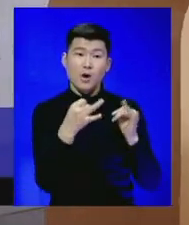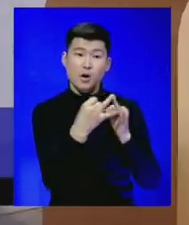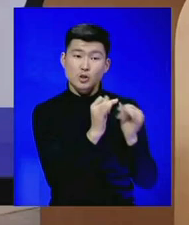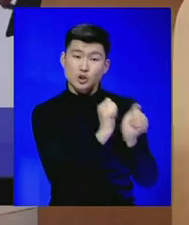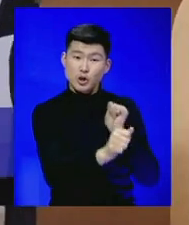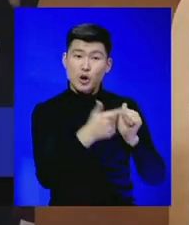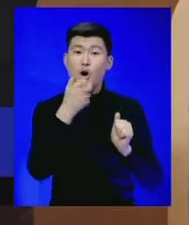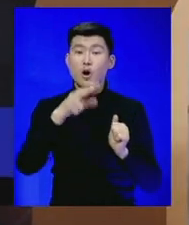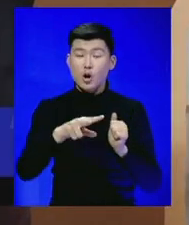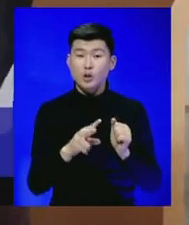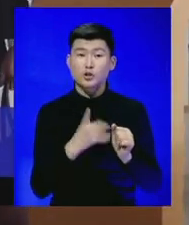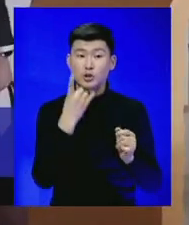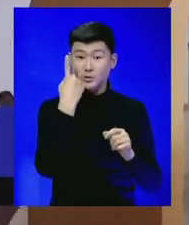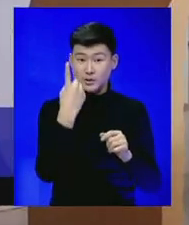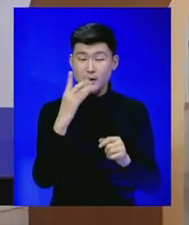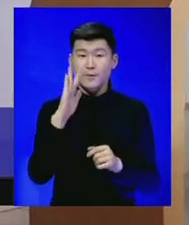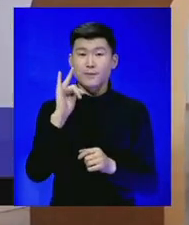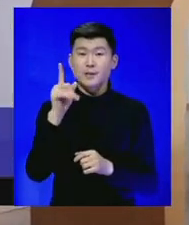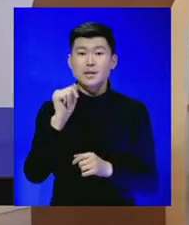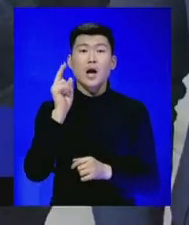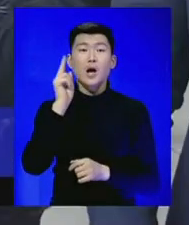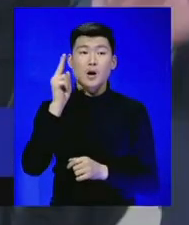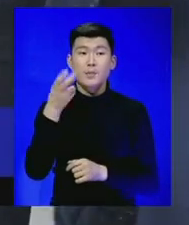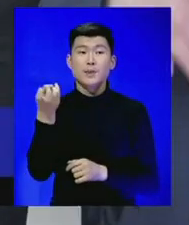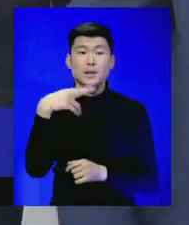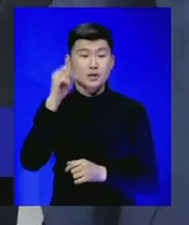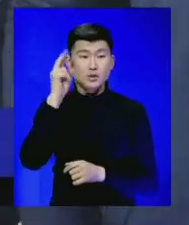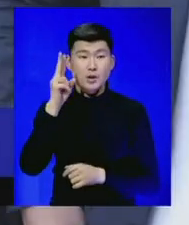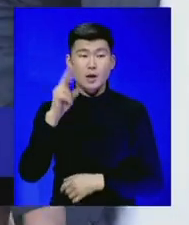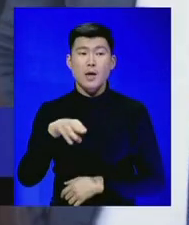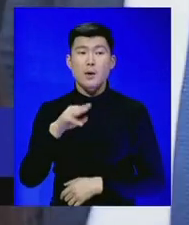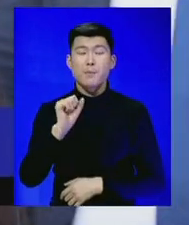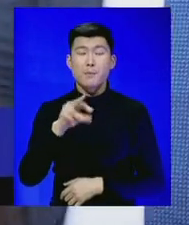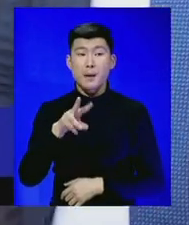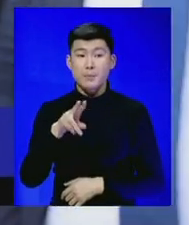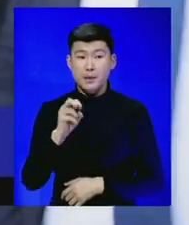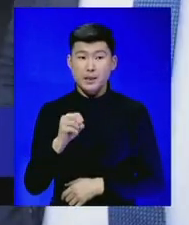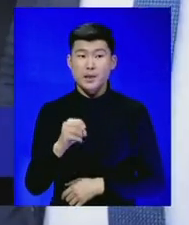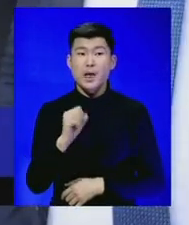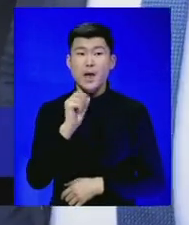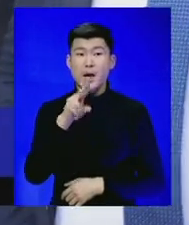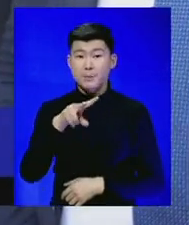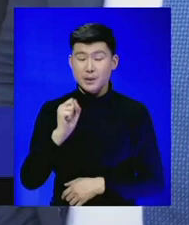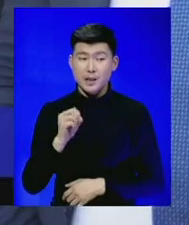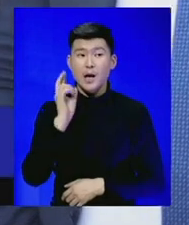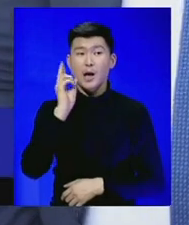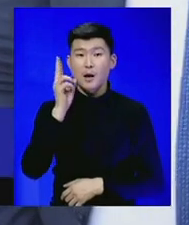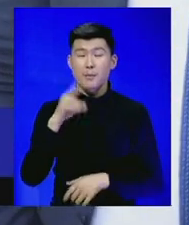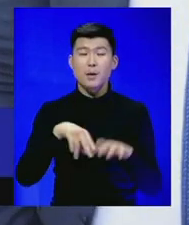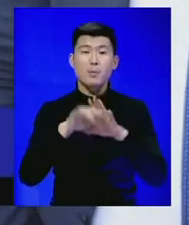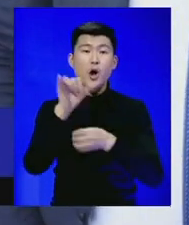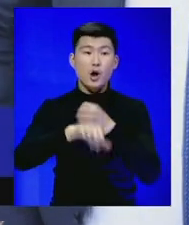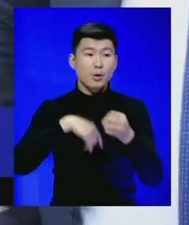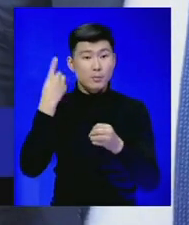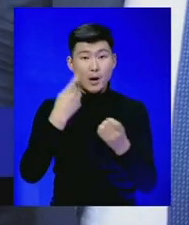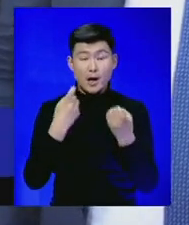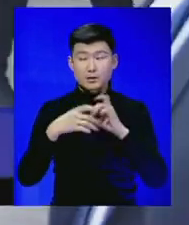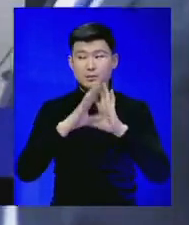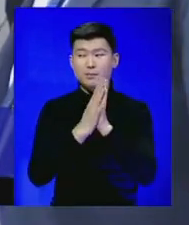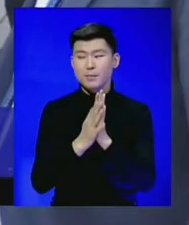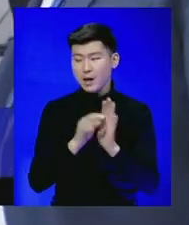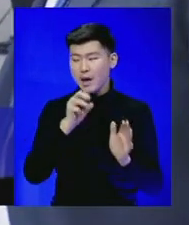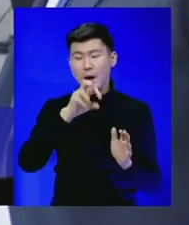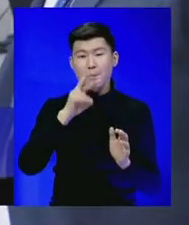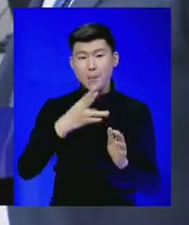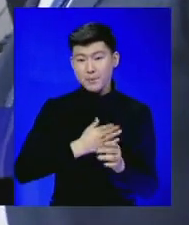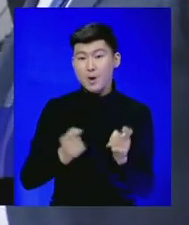тооцооны гол тоологчдын нэг Visa компани дэд эрхлэгч Майкл Нунес болон Apple корпорацийн олон улсын бодлого хариуцсан дэд эрхлэгч нэг Аман